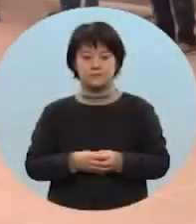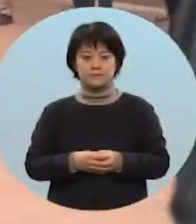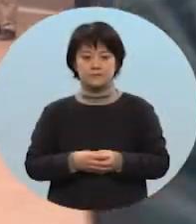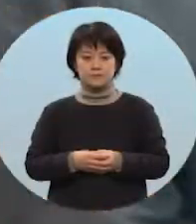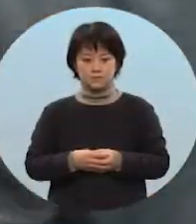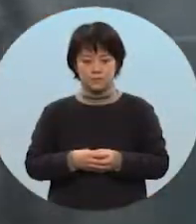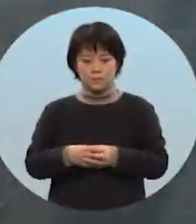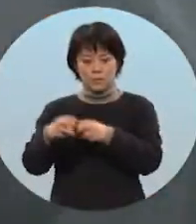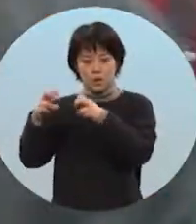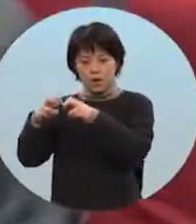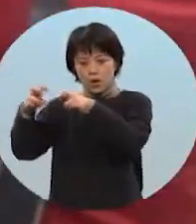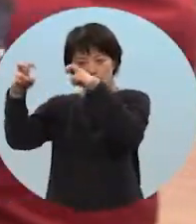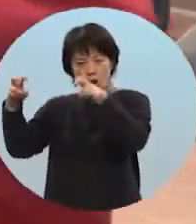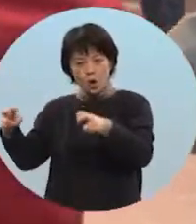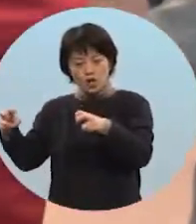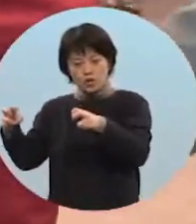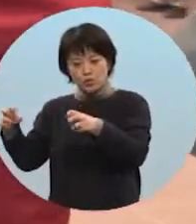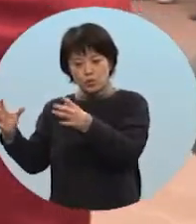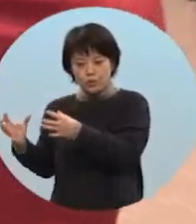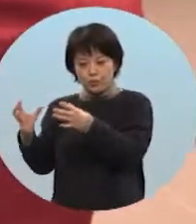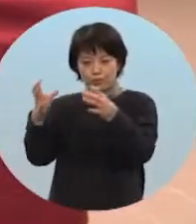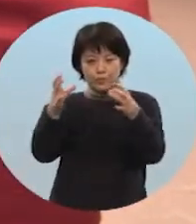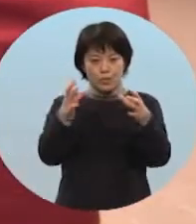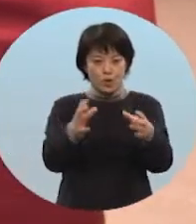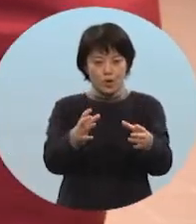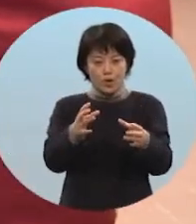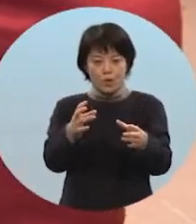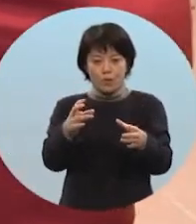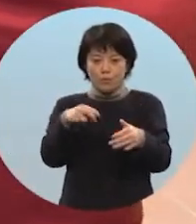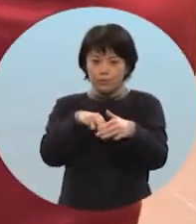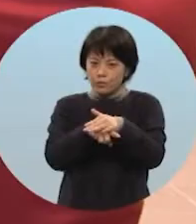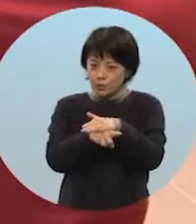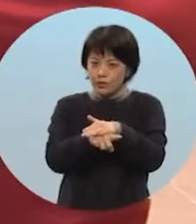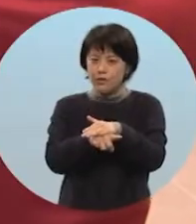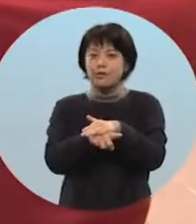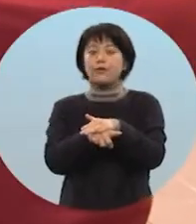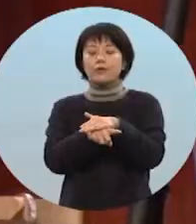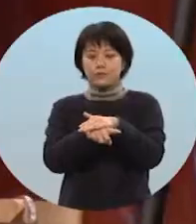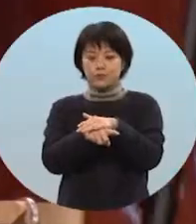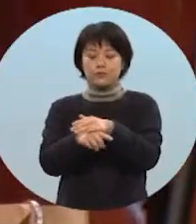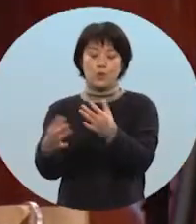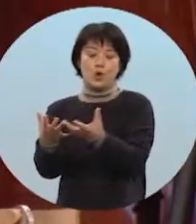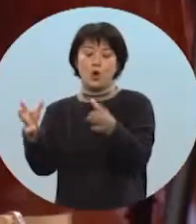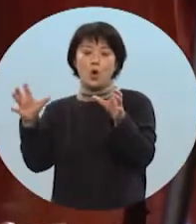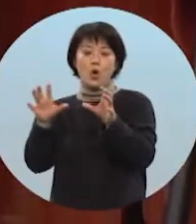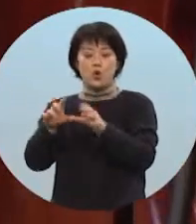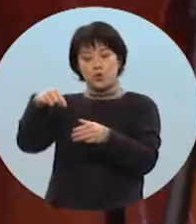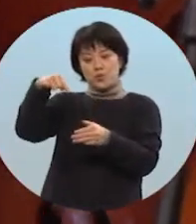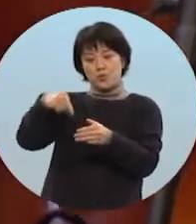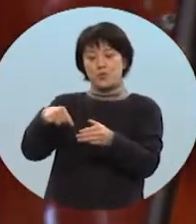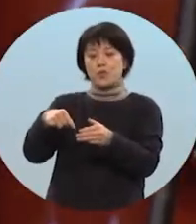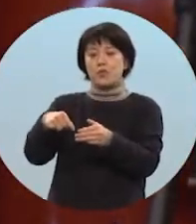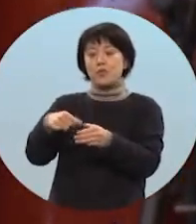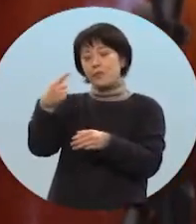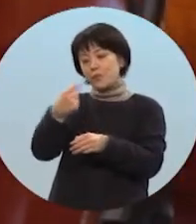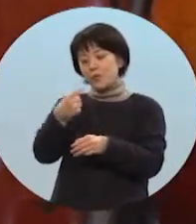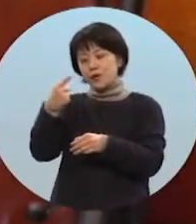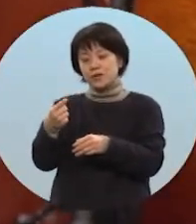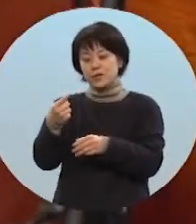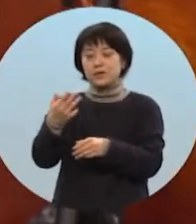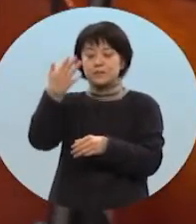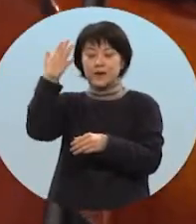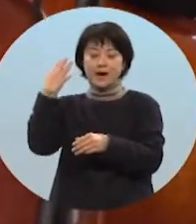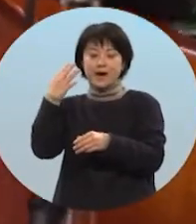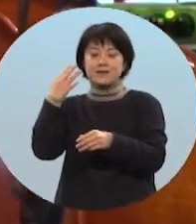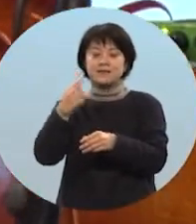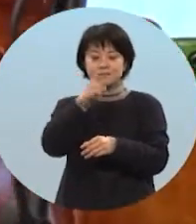なぜ静岡のバンドがビッグアップルに参加しているかというと、メンバーの一人が元ムーンライトジャズオーケストラ出